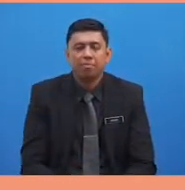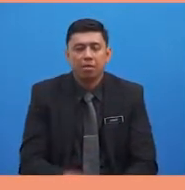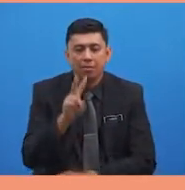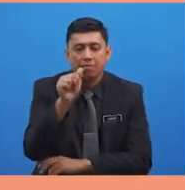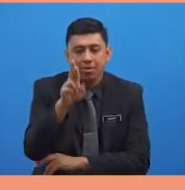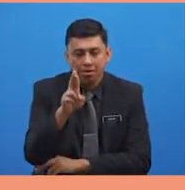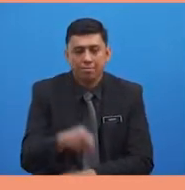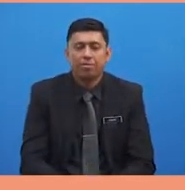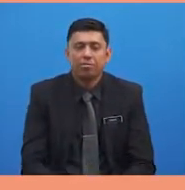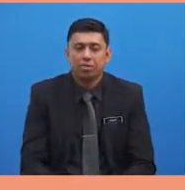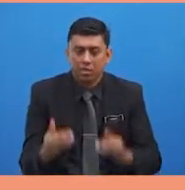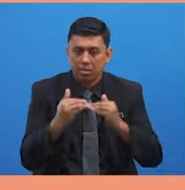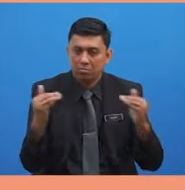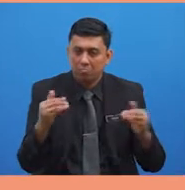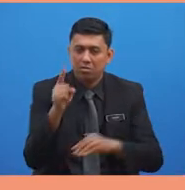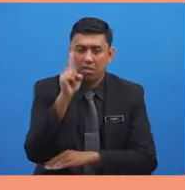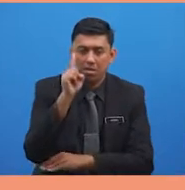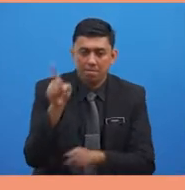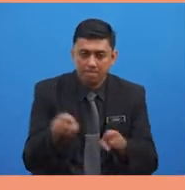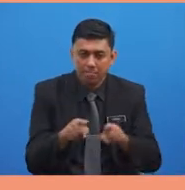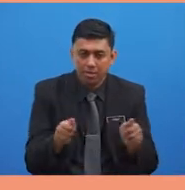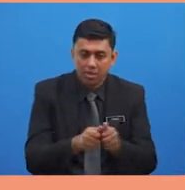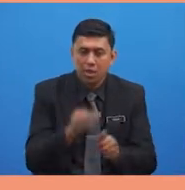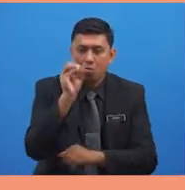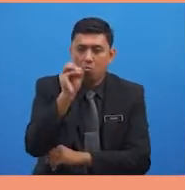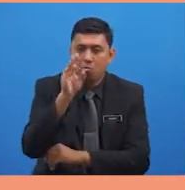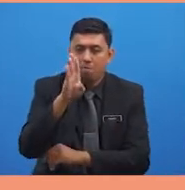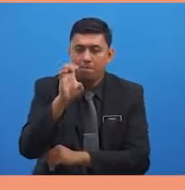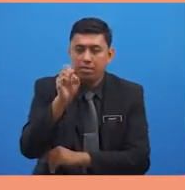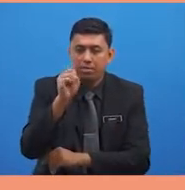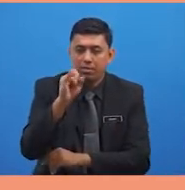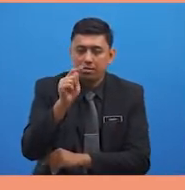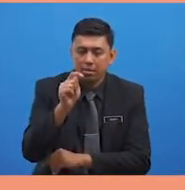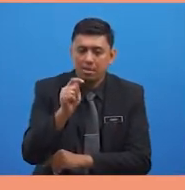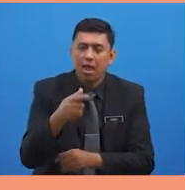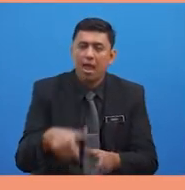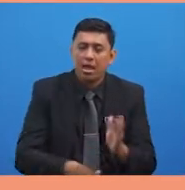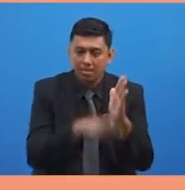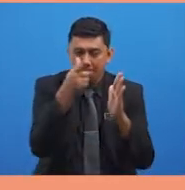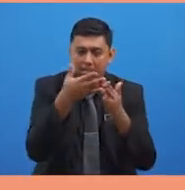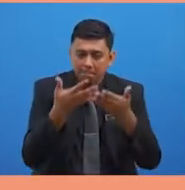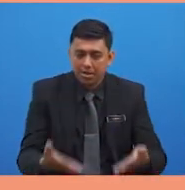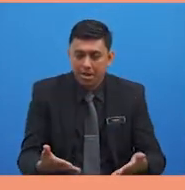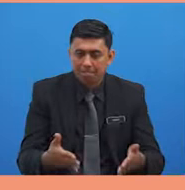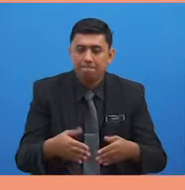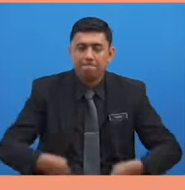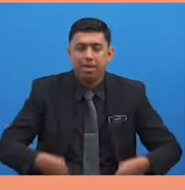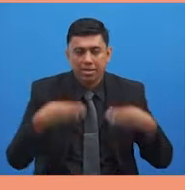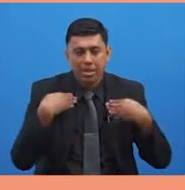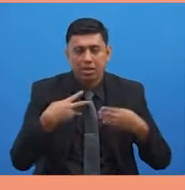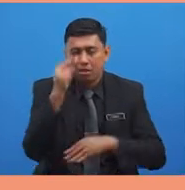Var, tahap sama dengan obesiti, lebih berat badan,